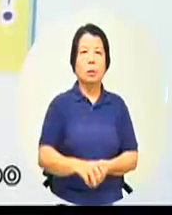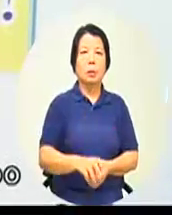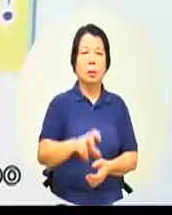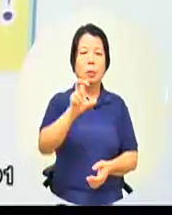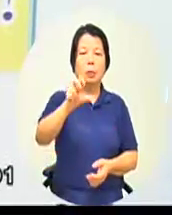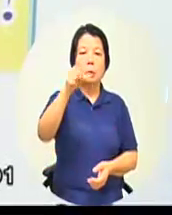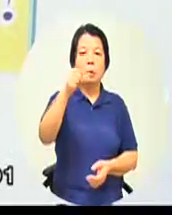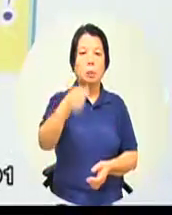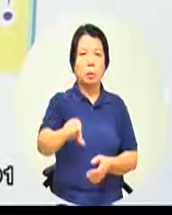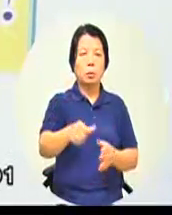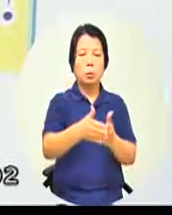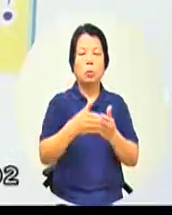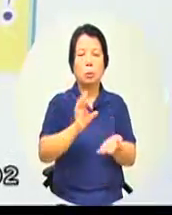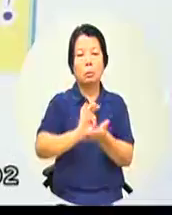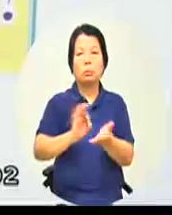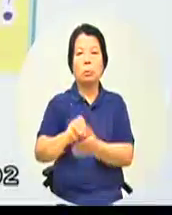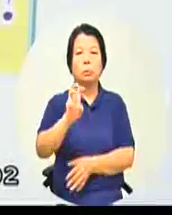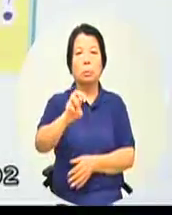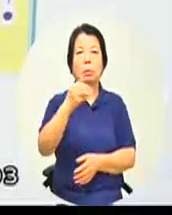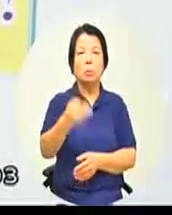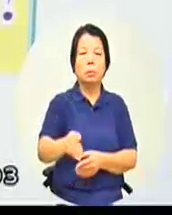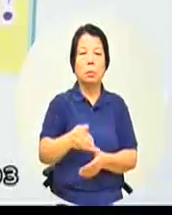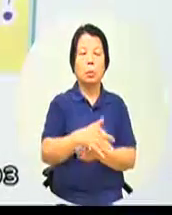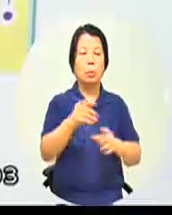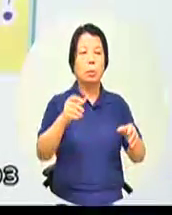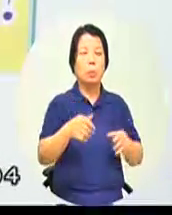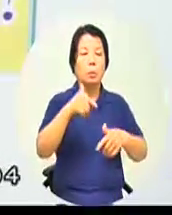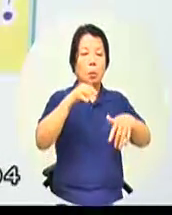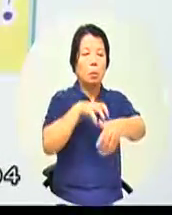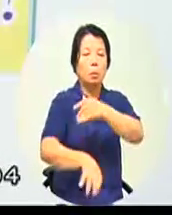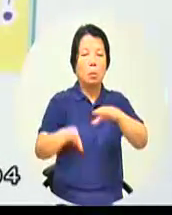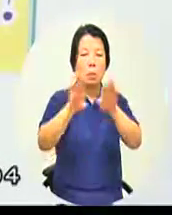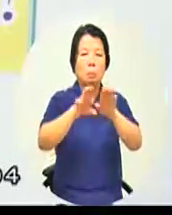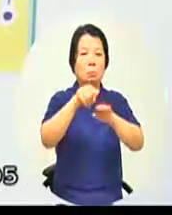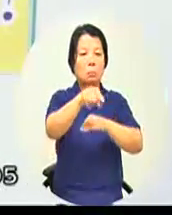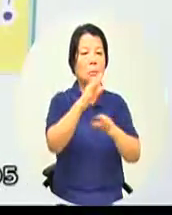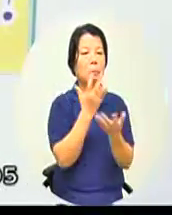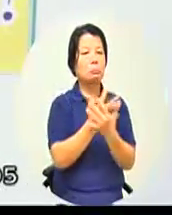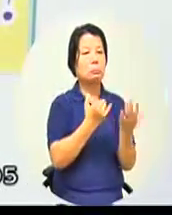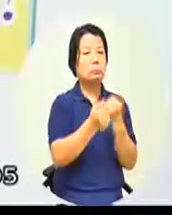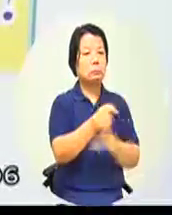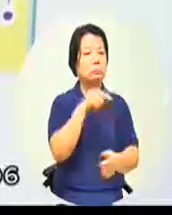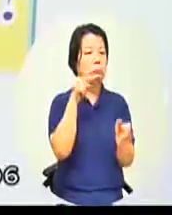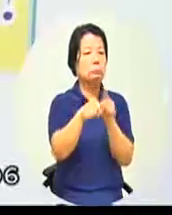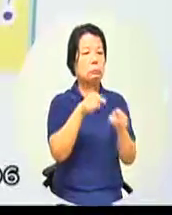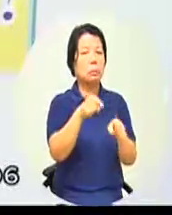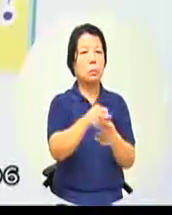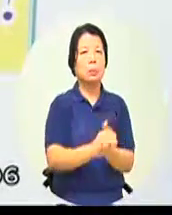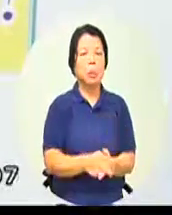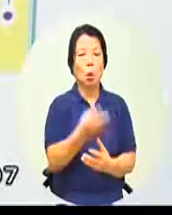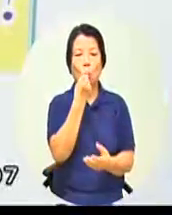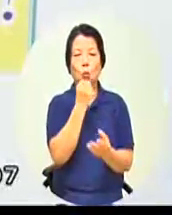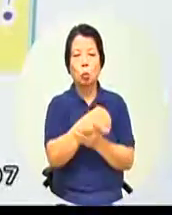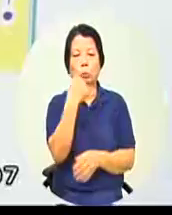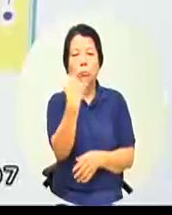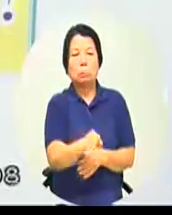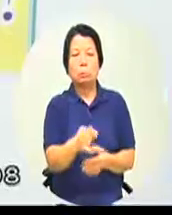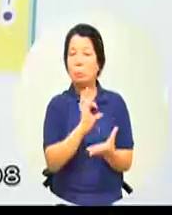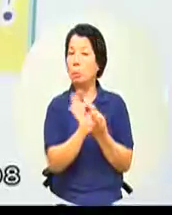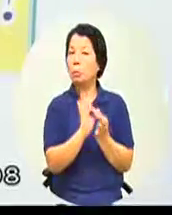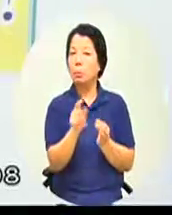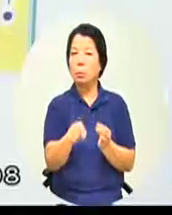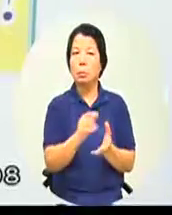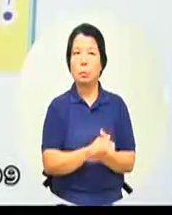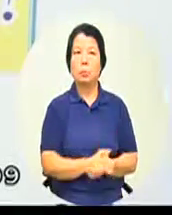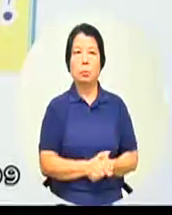39%？你唔讲迄内门的遐囡仔较好欺负，会当食较歹的？